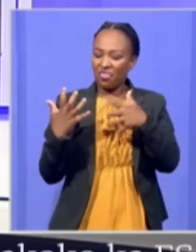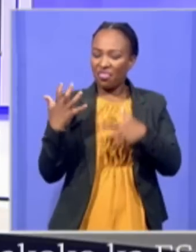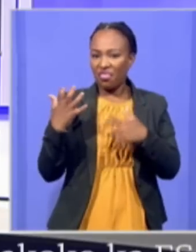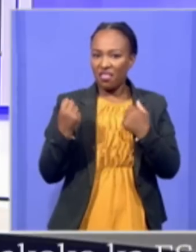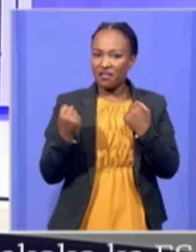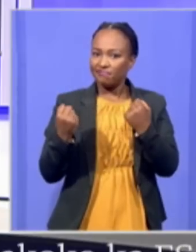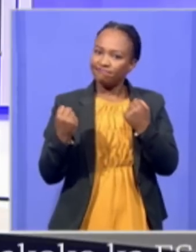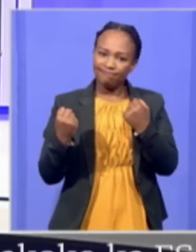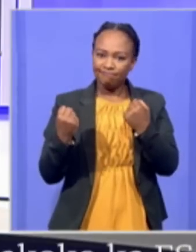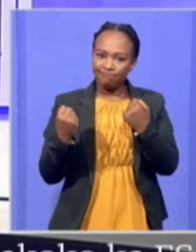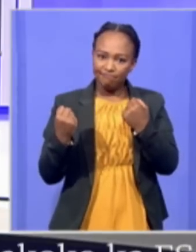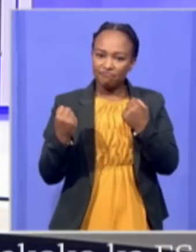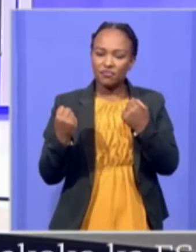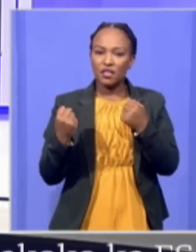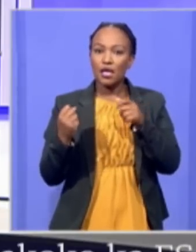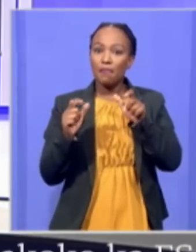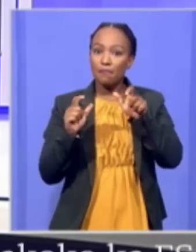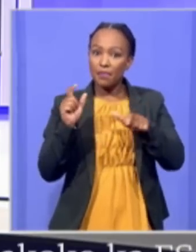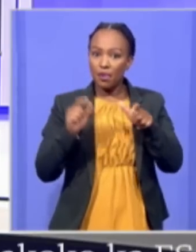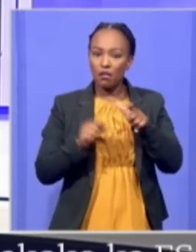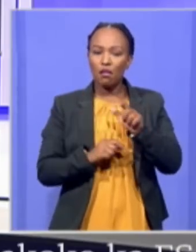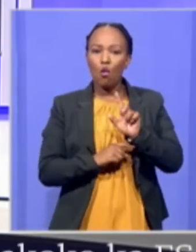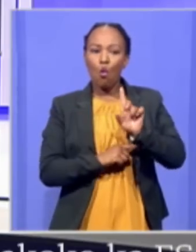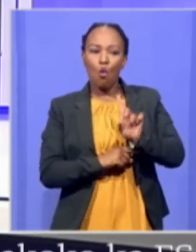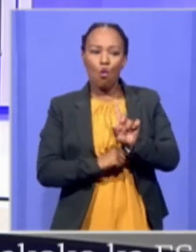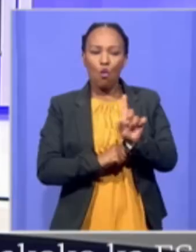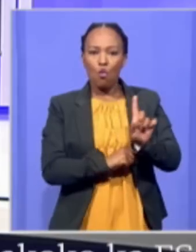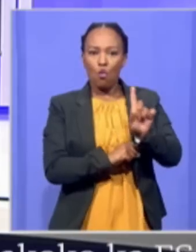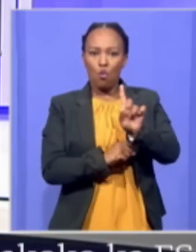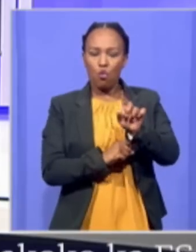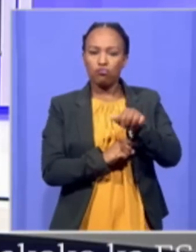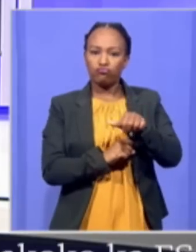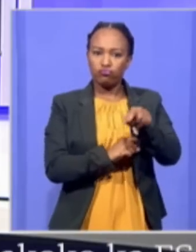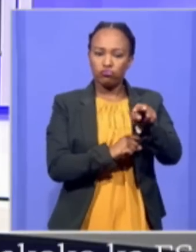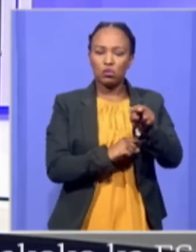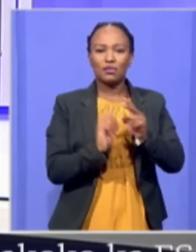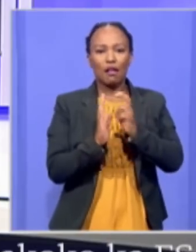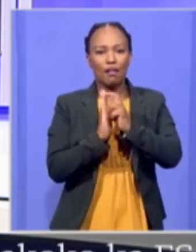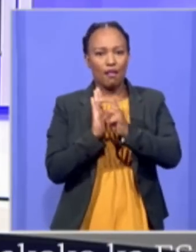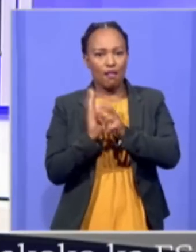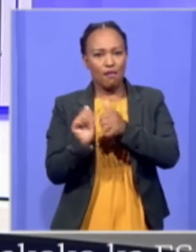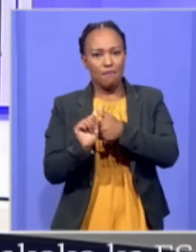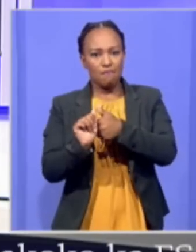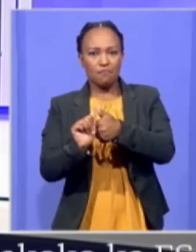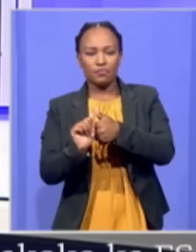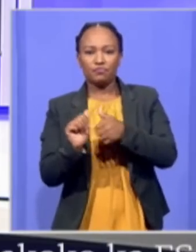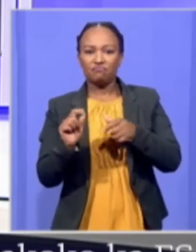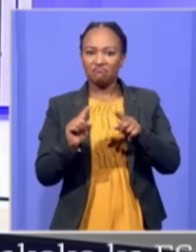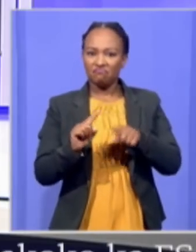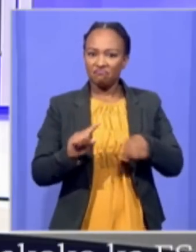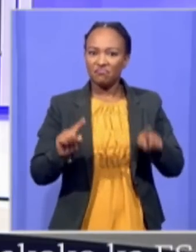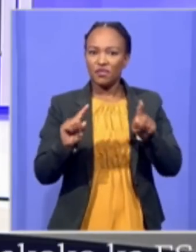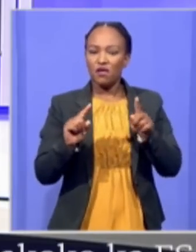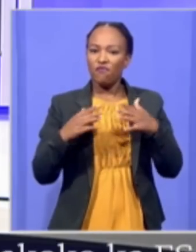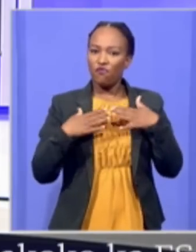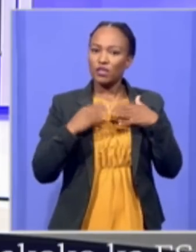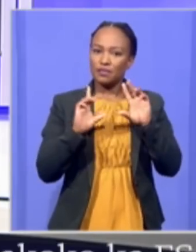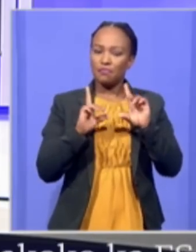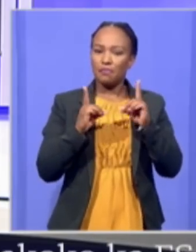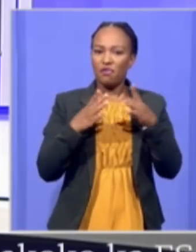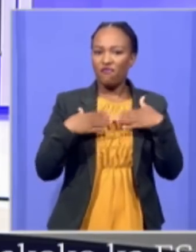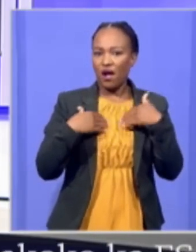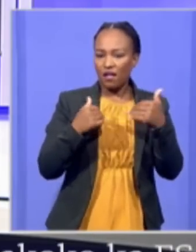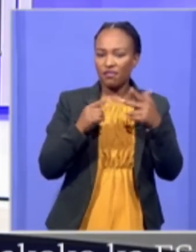le go ba sepela ka dinao go ela hloko melao ka moka ya tsela. Kgoro ya ditsela polokego le dinamelwa mmogo le ya tša maphelo di